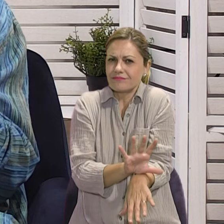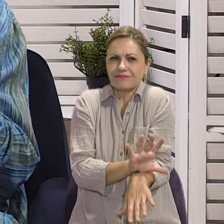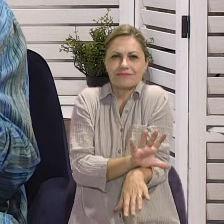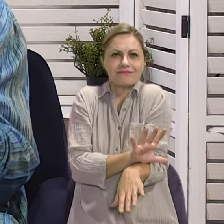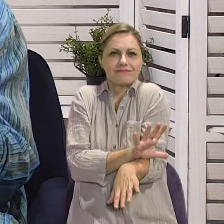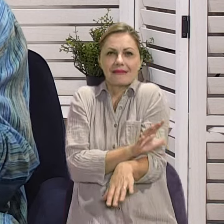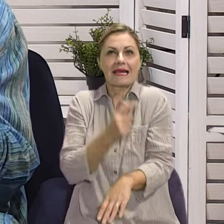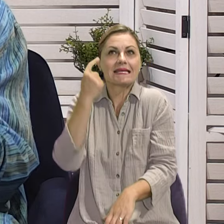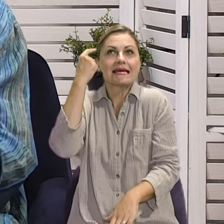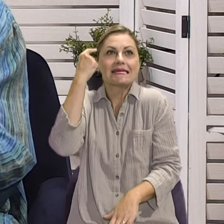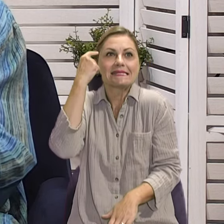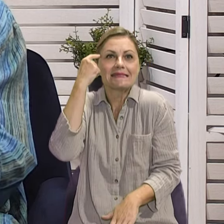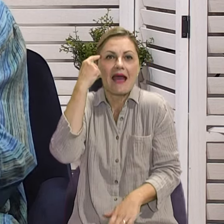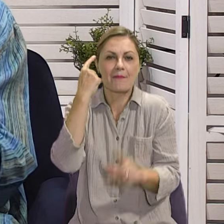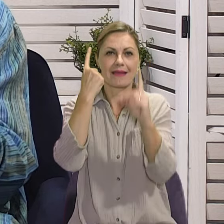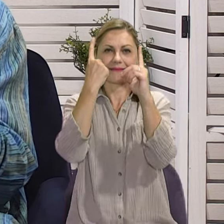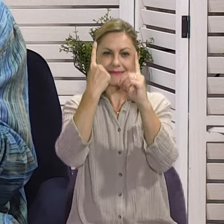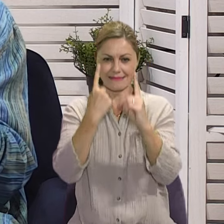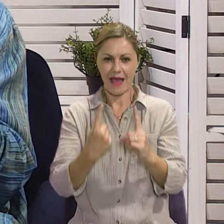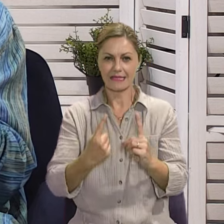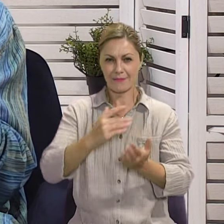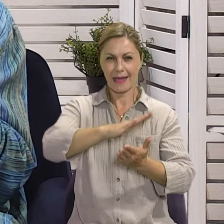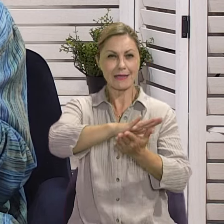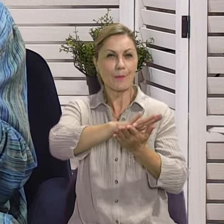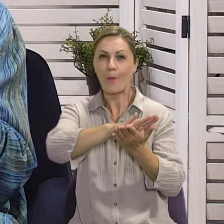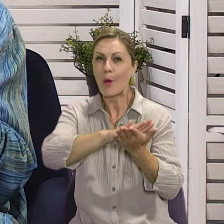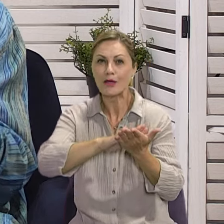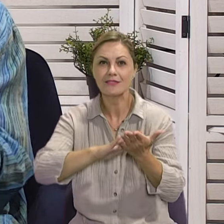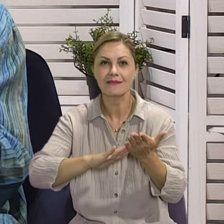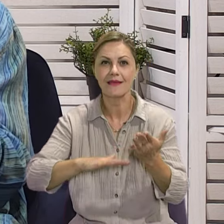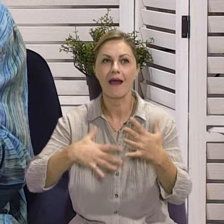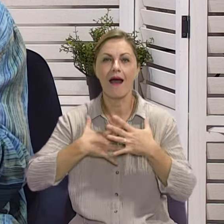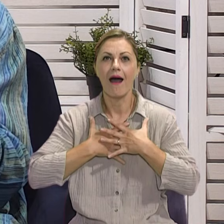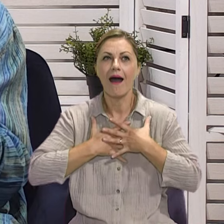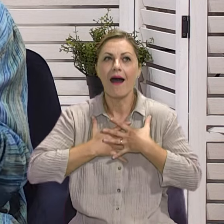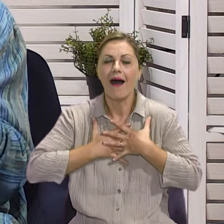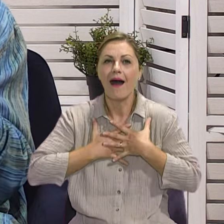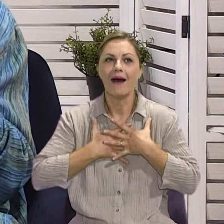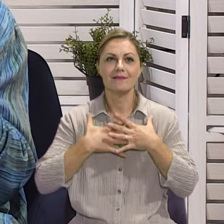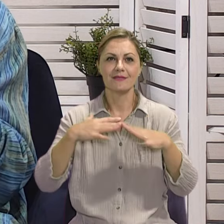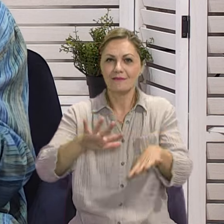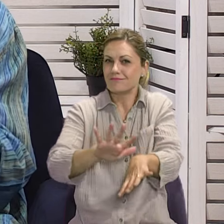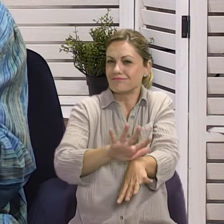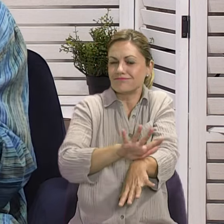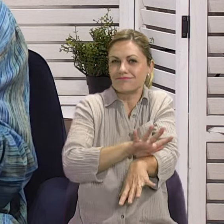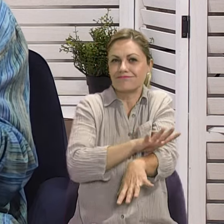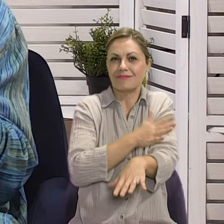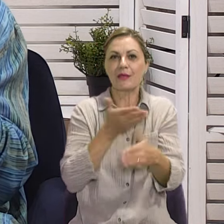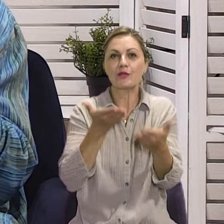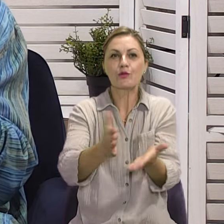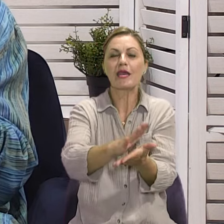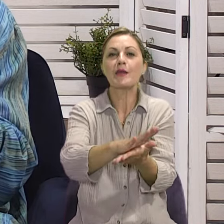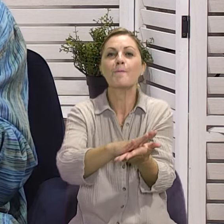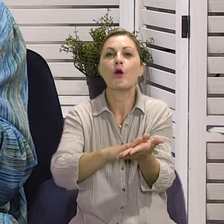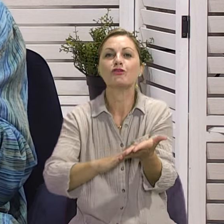tamo kad znaš da je tu sve nastalo, da je nastao sadržaj ere, ideja,